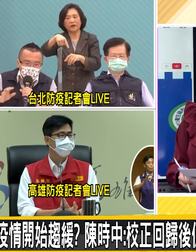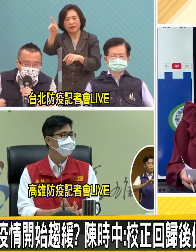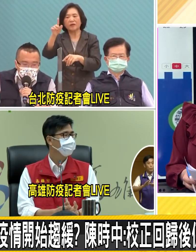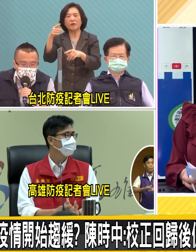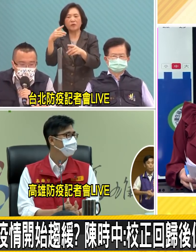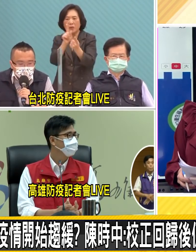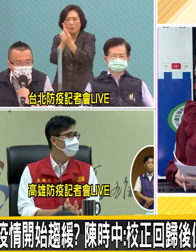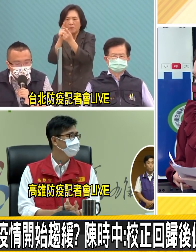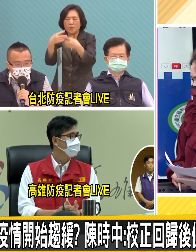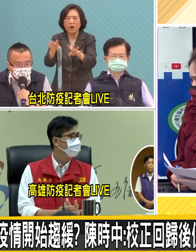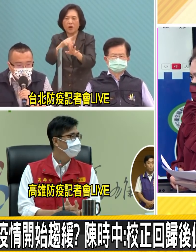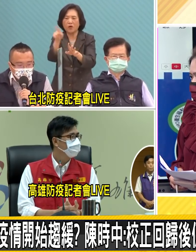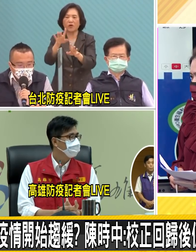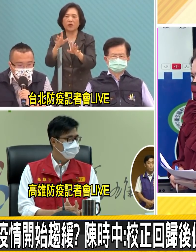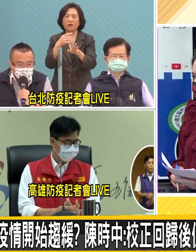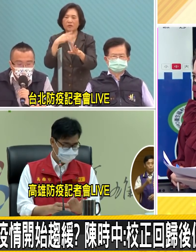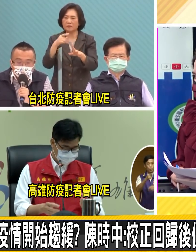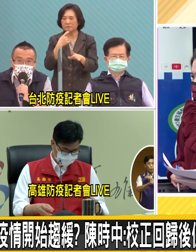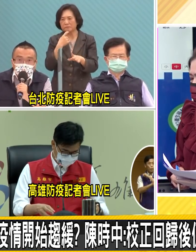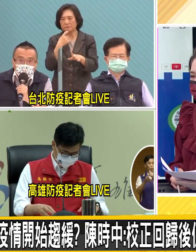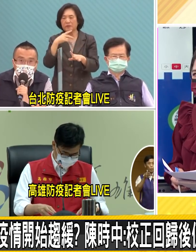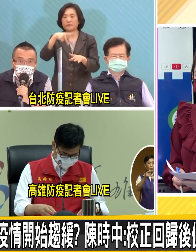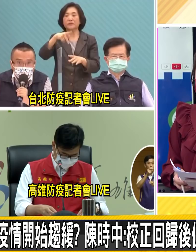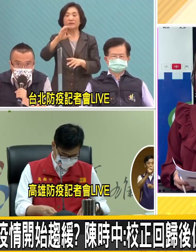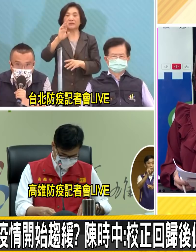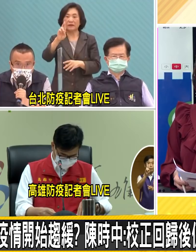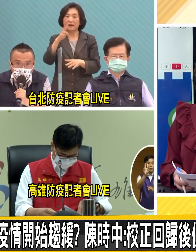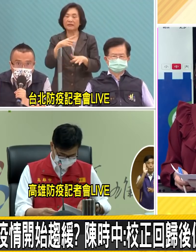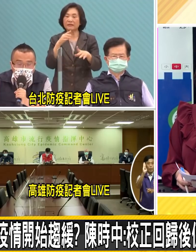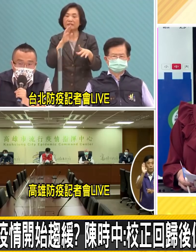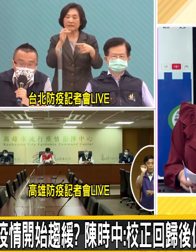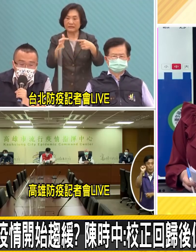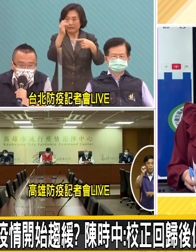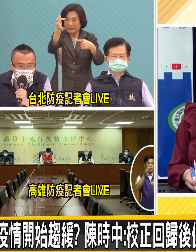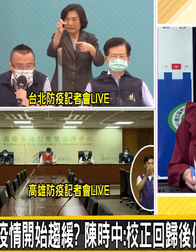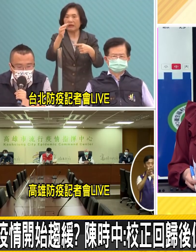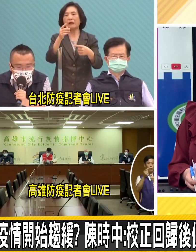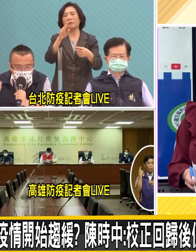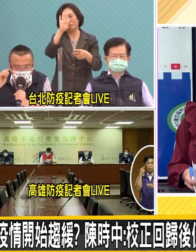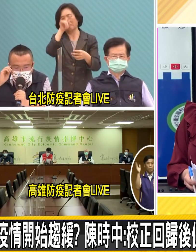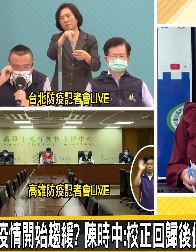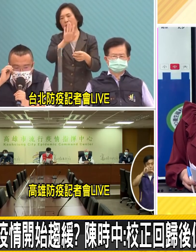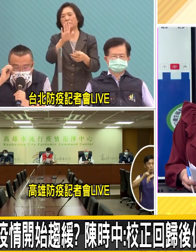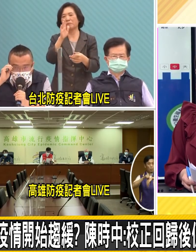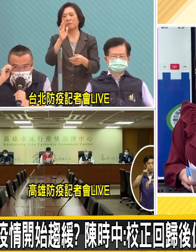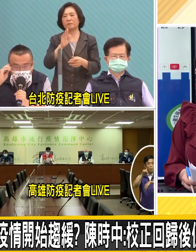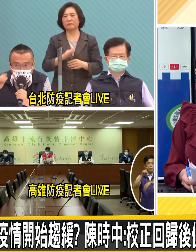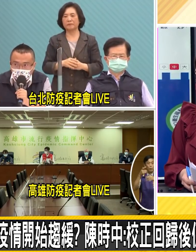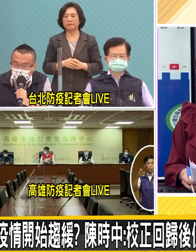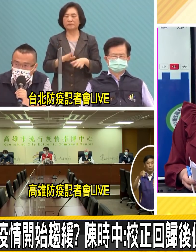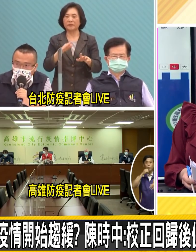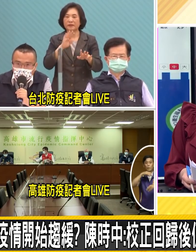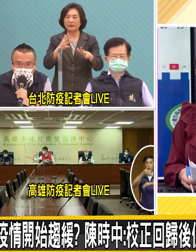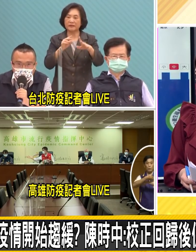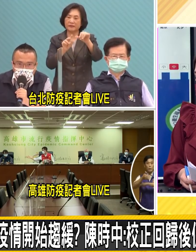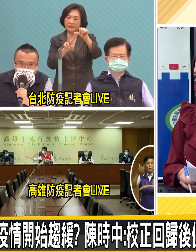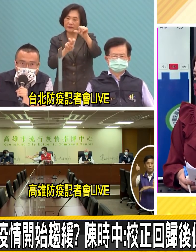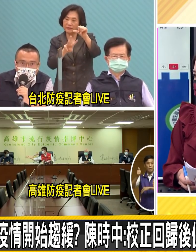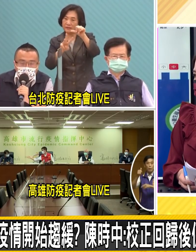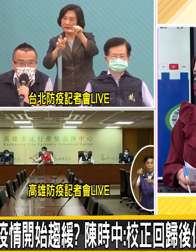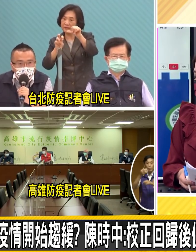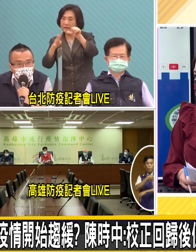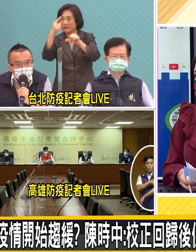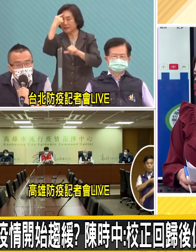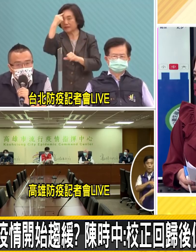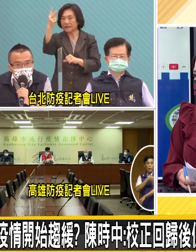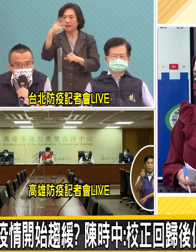隔了10天才知道自己确诊， 是，所以他在过程当中，根据我们 CDC 的指南，是3天如果没有收到报告的话，可以视为阴性。